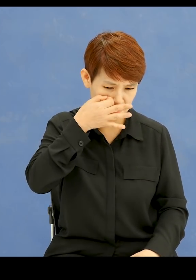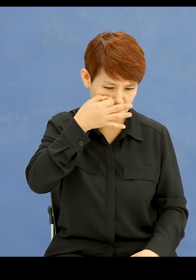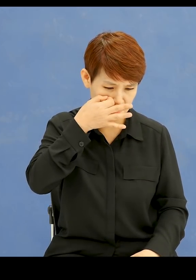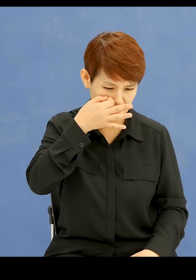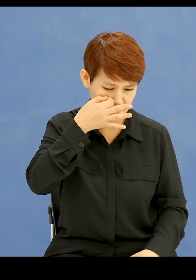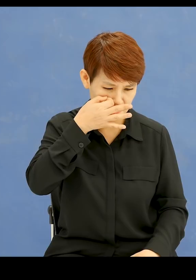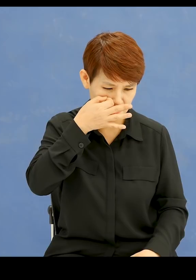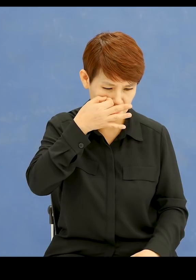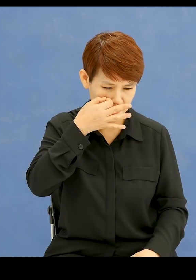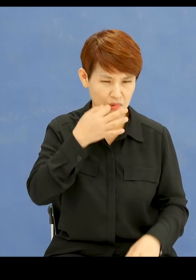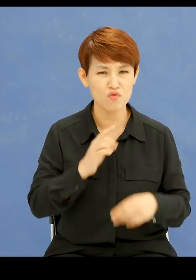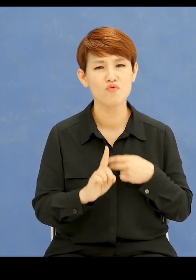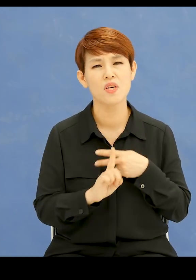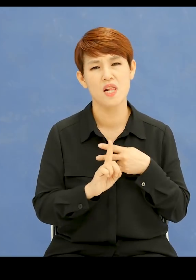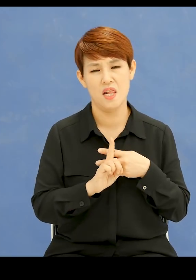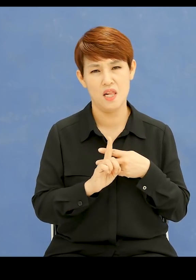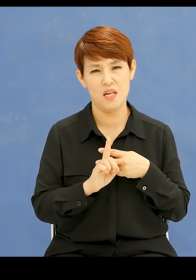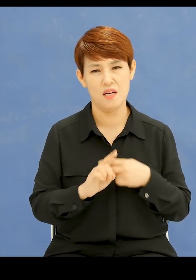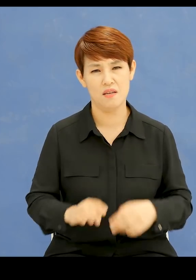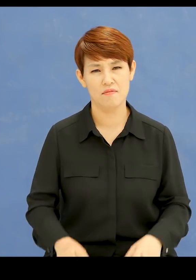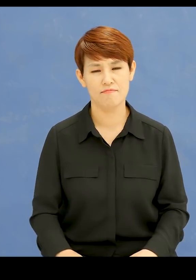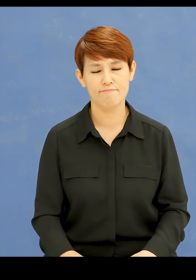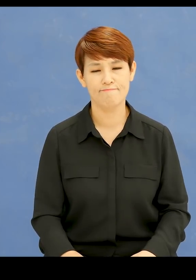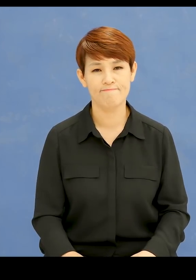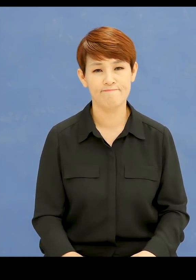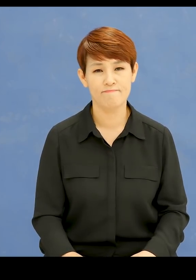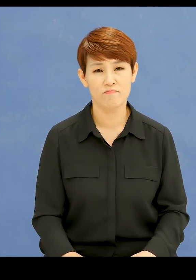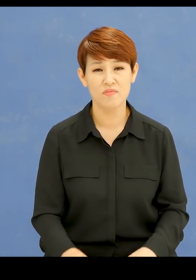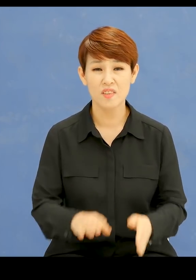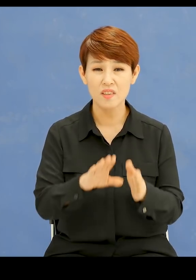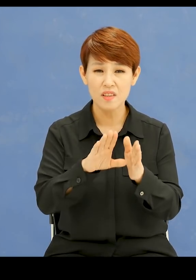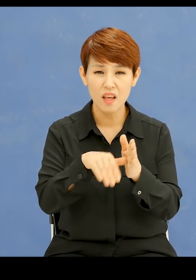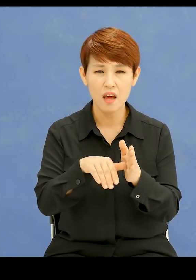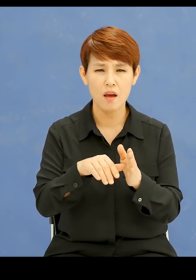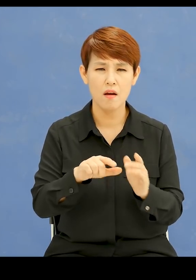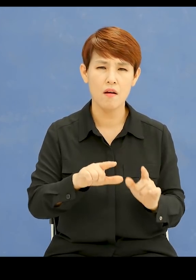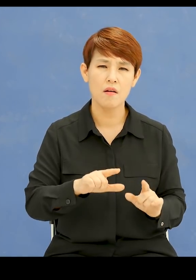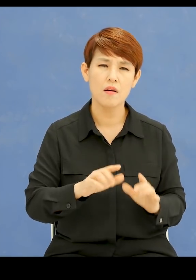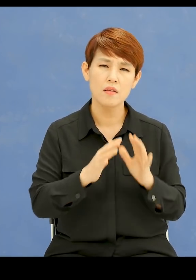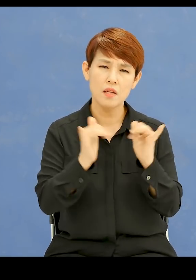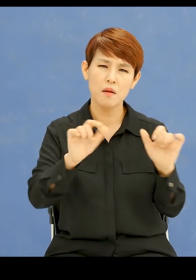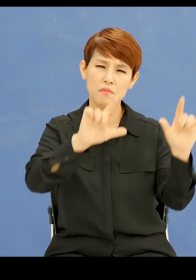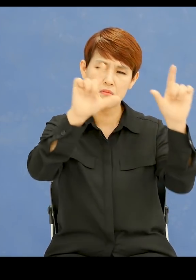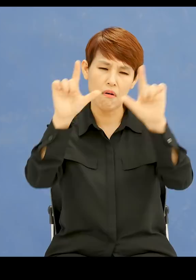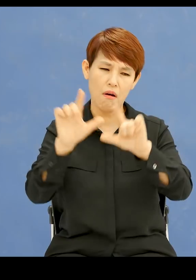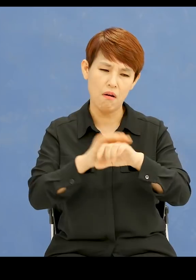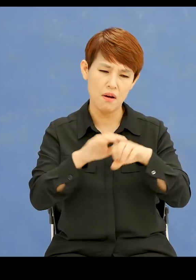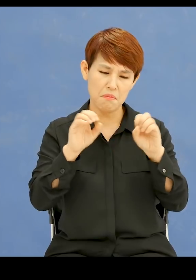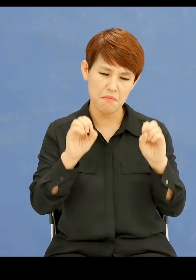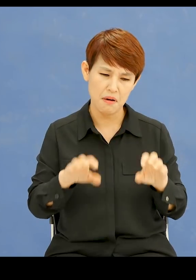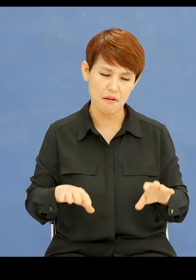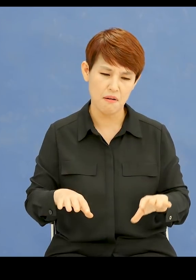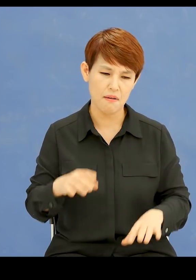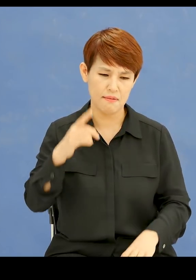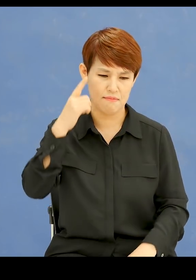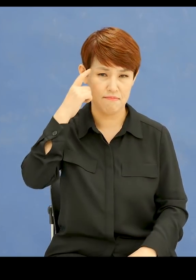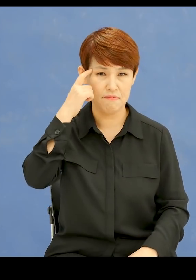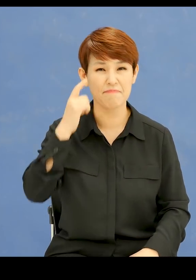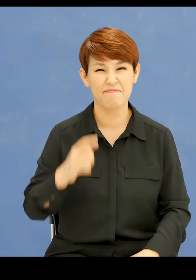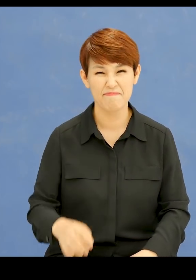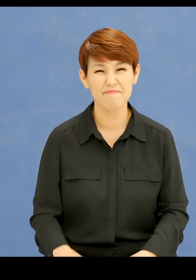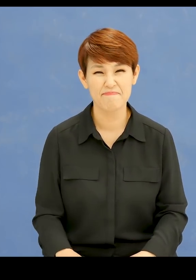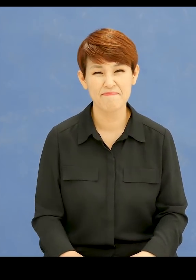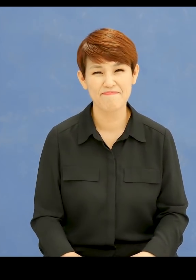너무 어린 나이에. 그 장례식 치르면서 이 인간의 생이 참 허무하다는 생각이 드셨겠어요.